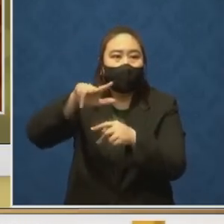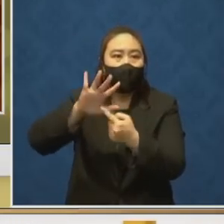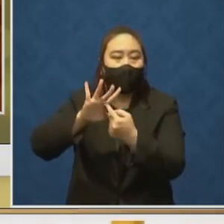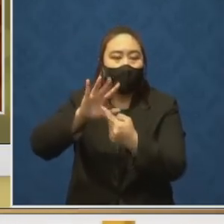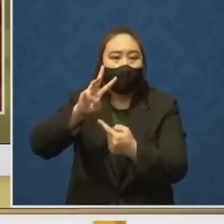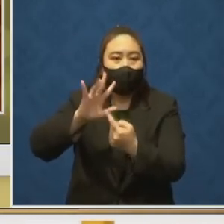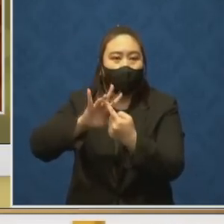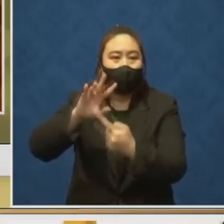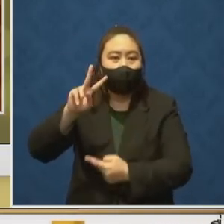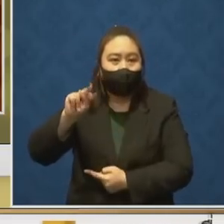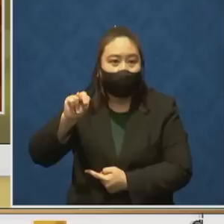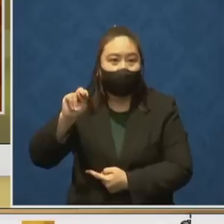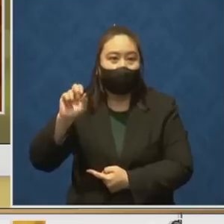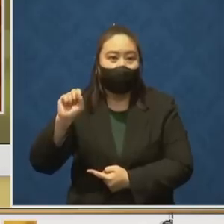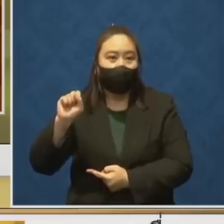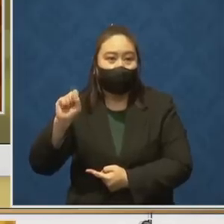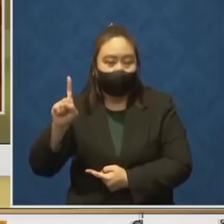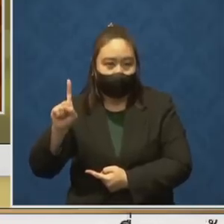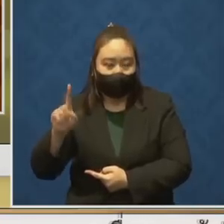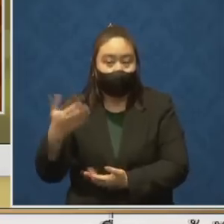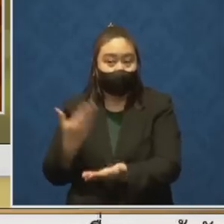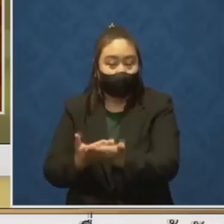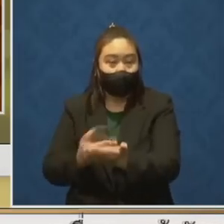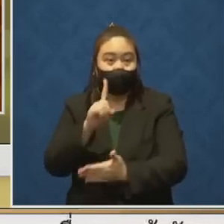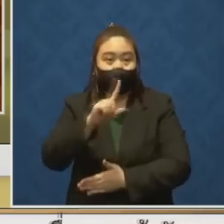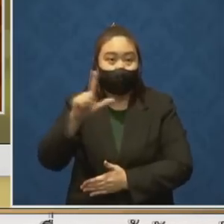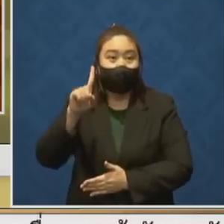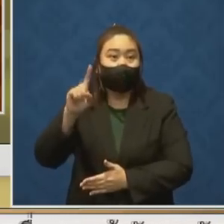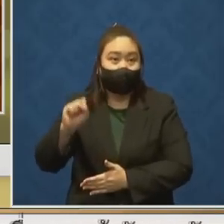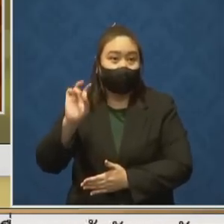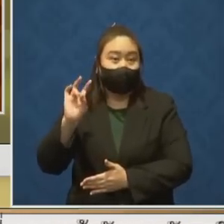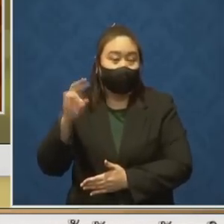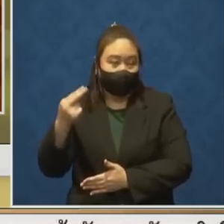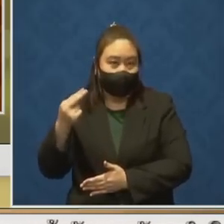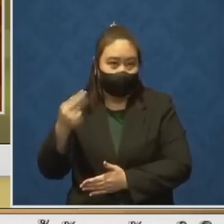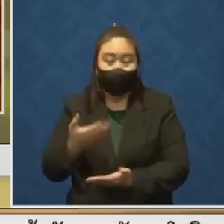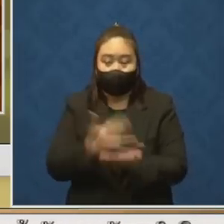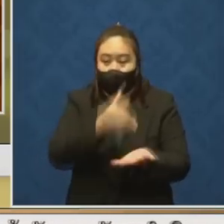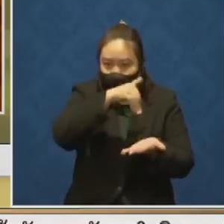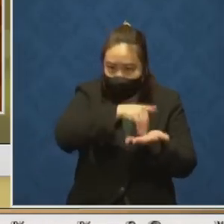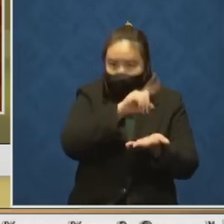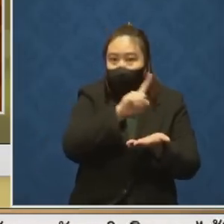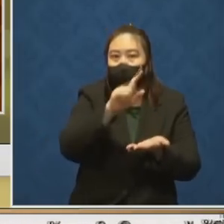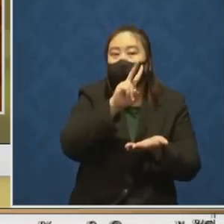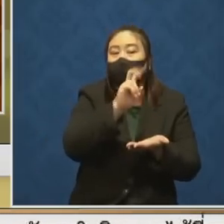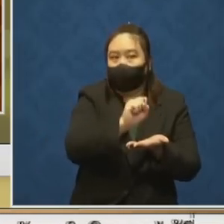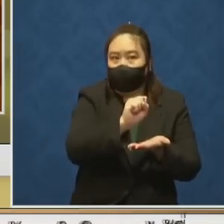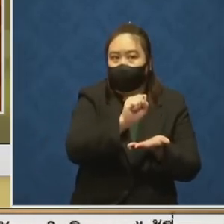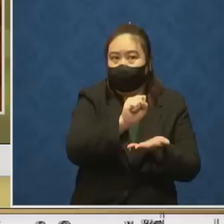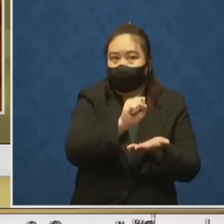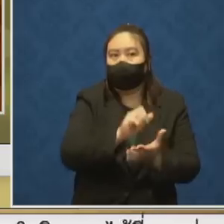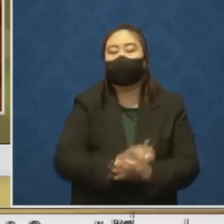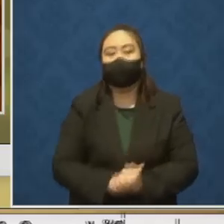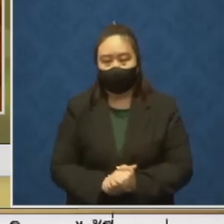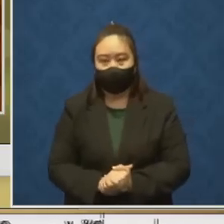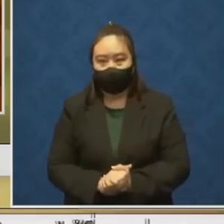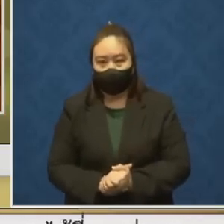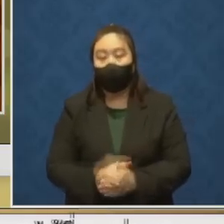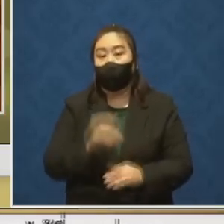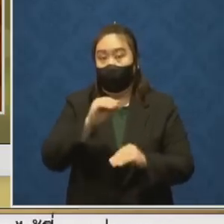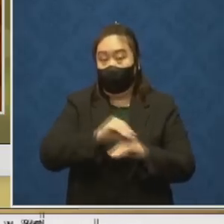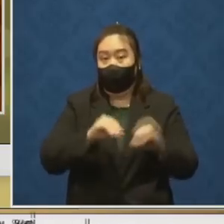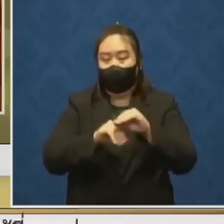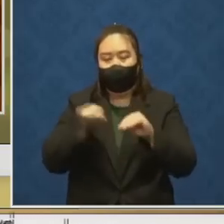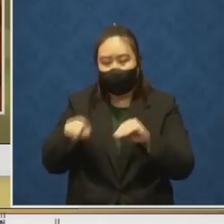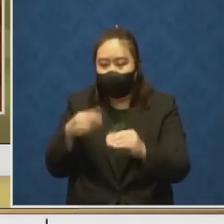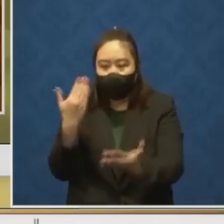เสนอราคามา 1,173,000าทจากราคากลาง 1,20,000 บาทครงการนี้มค่าไม